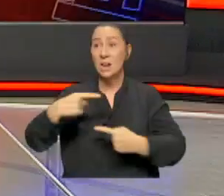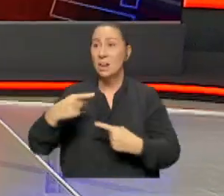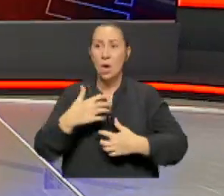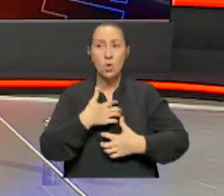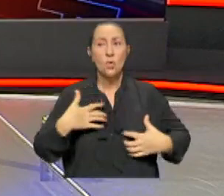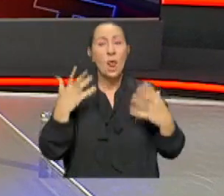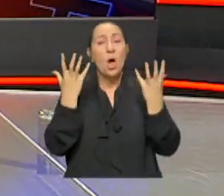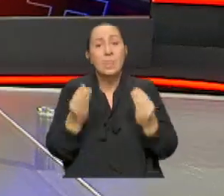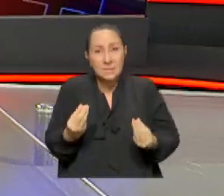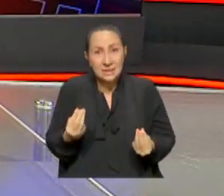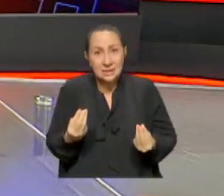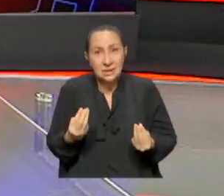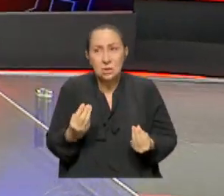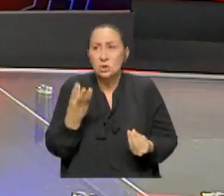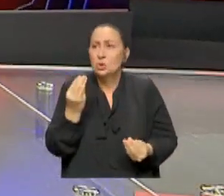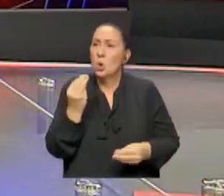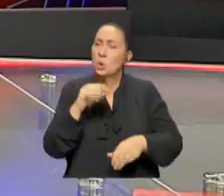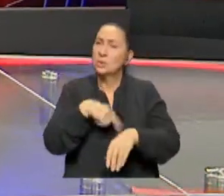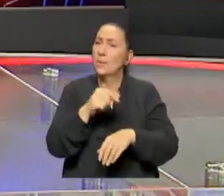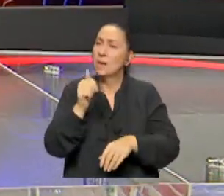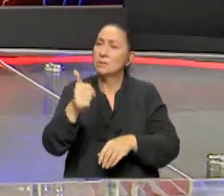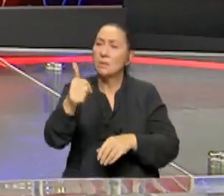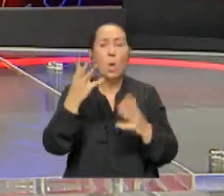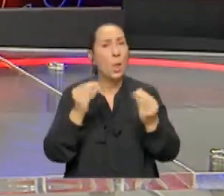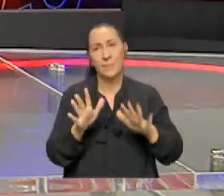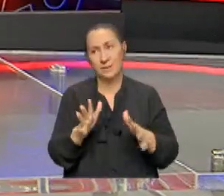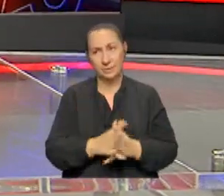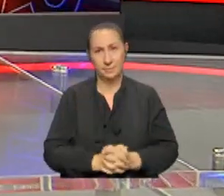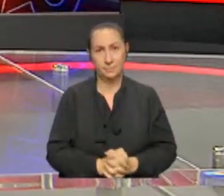güveninin tazelenmesi çok zaman alabilir.